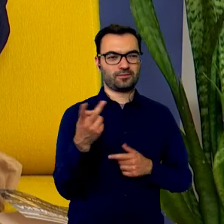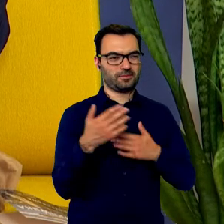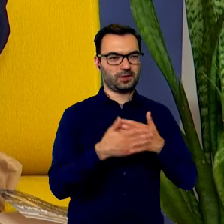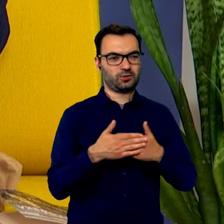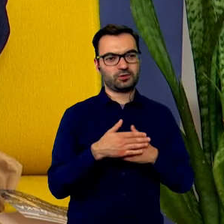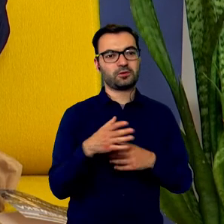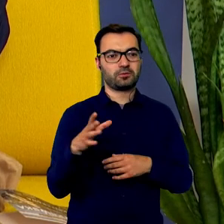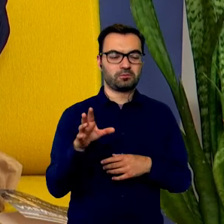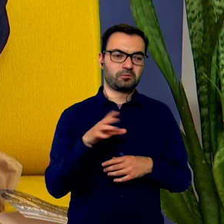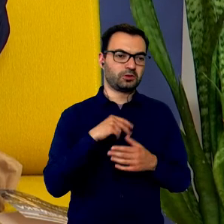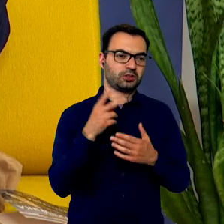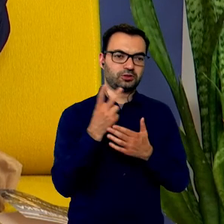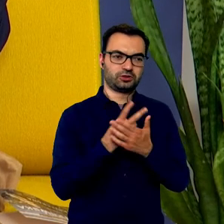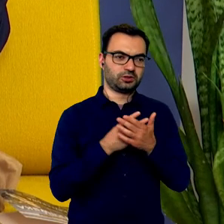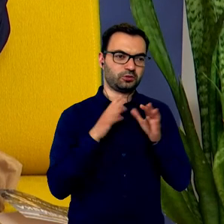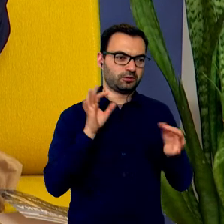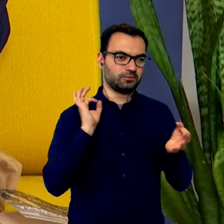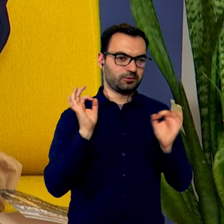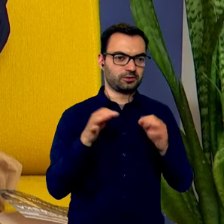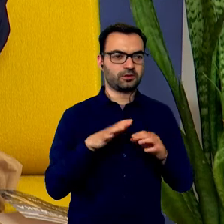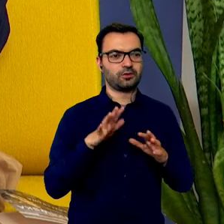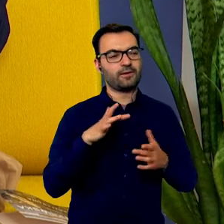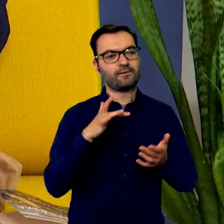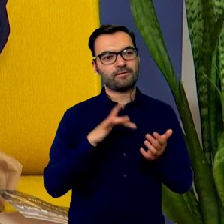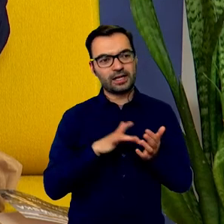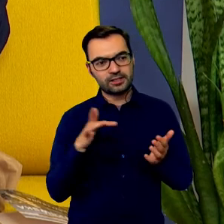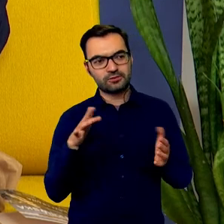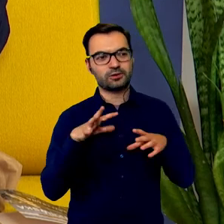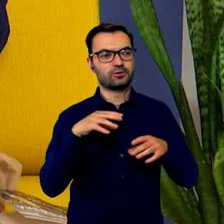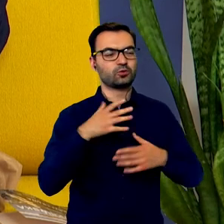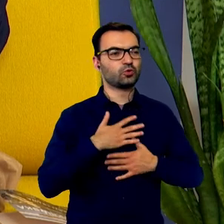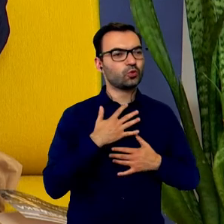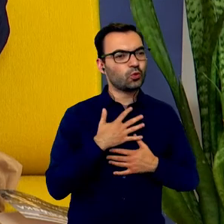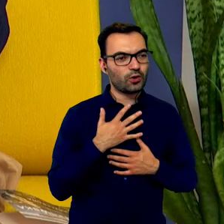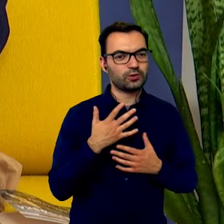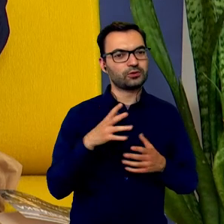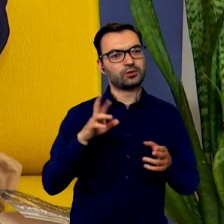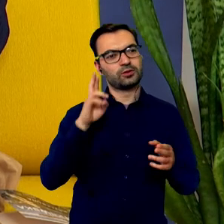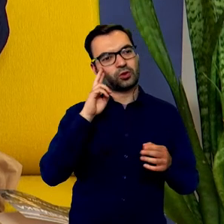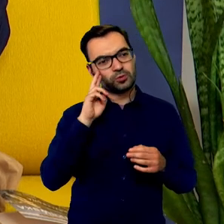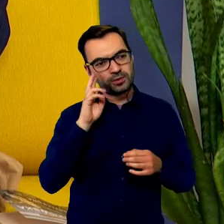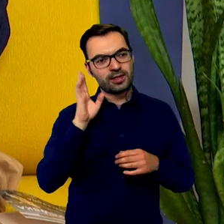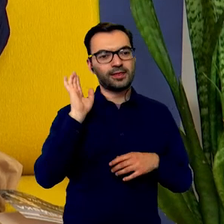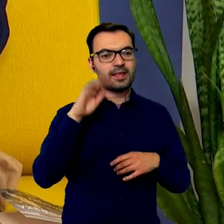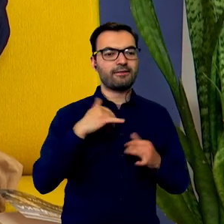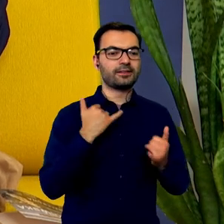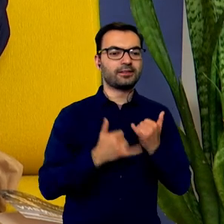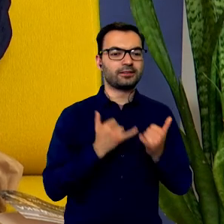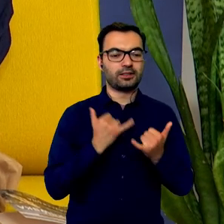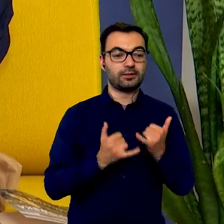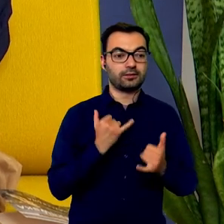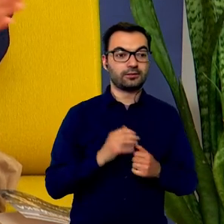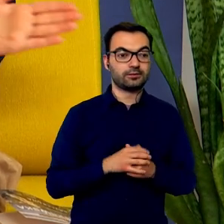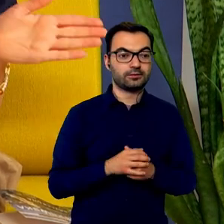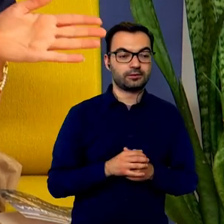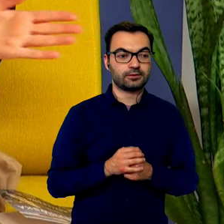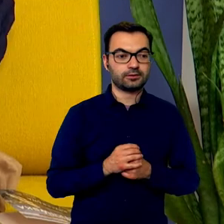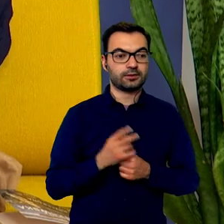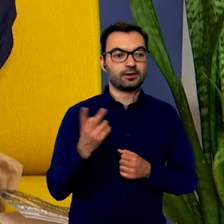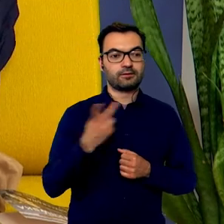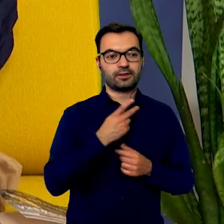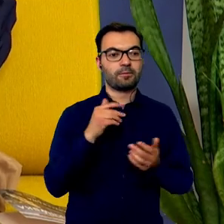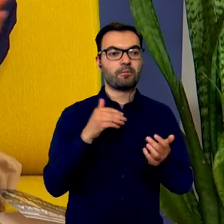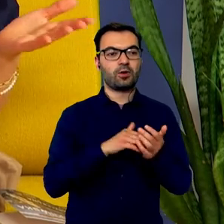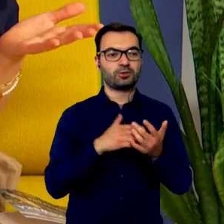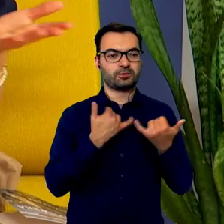też poczytać. Pełna czułości i pełna jakiegoś takiego zrozumienia, nawet w tych momentach, w których rozbiegają się